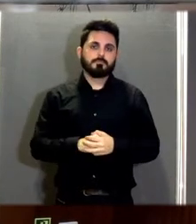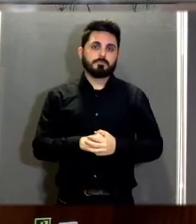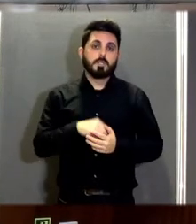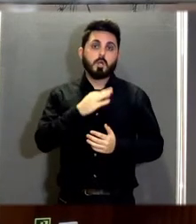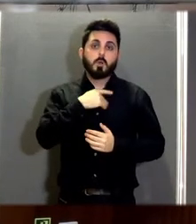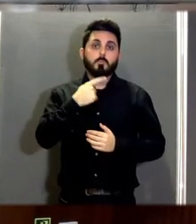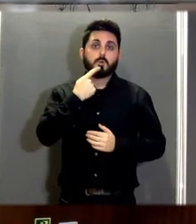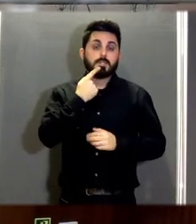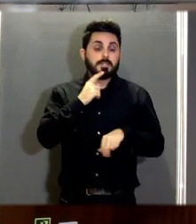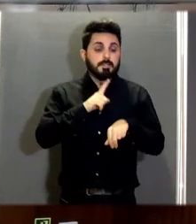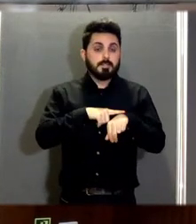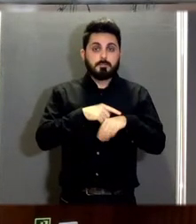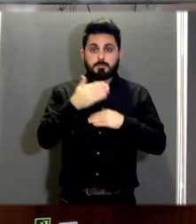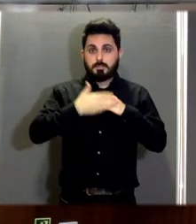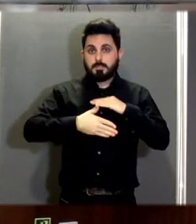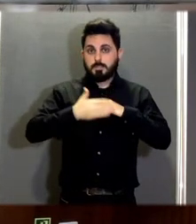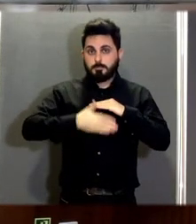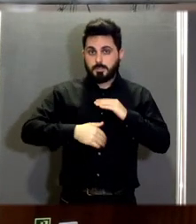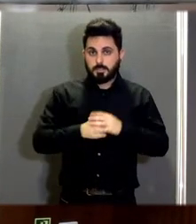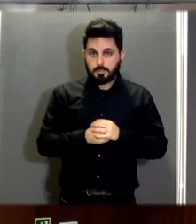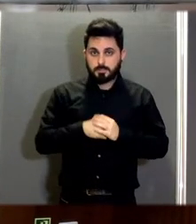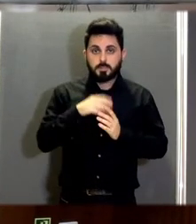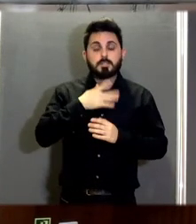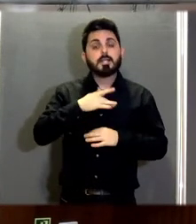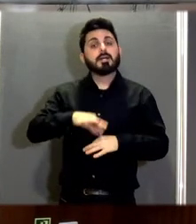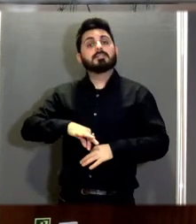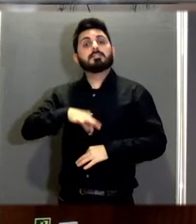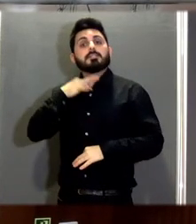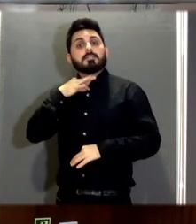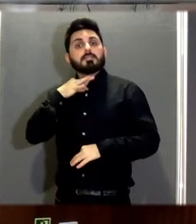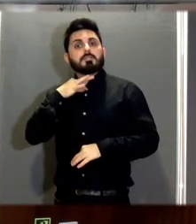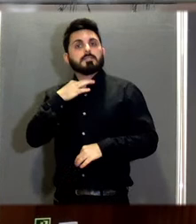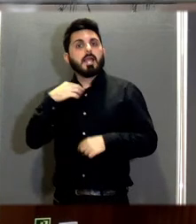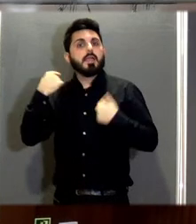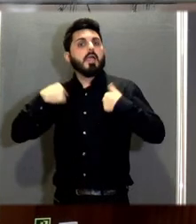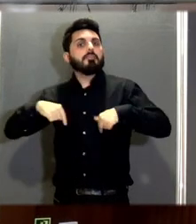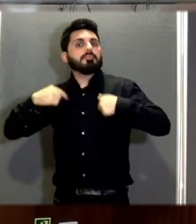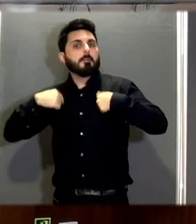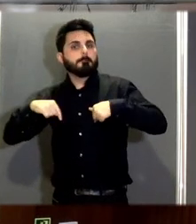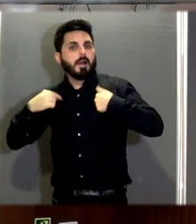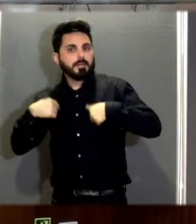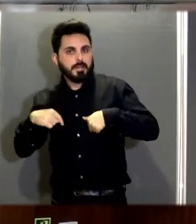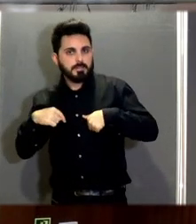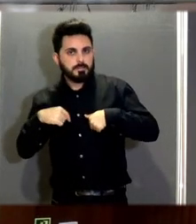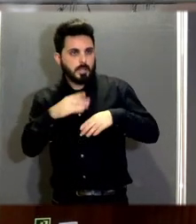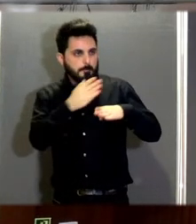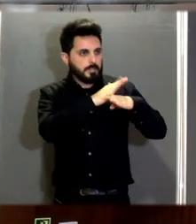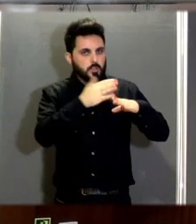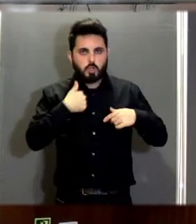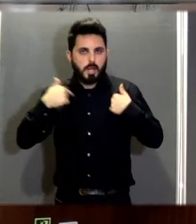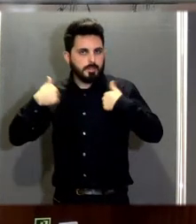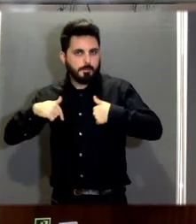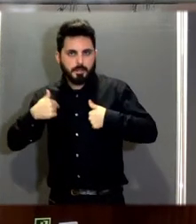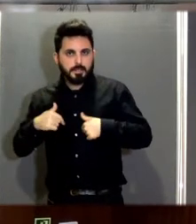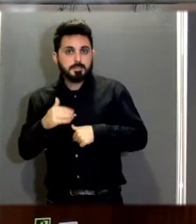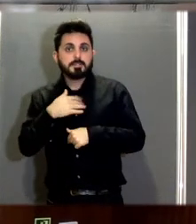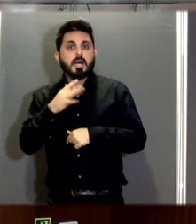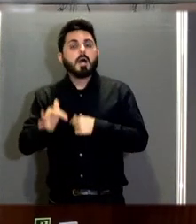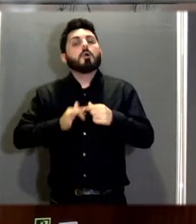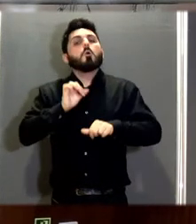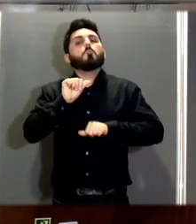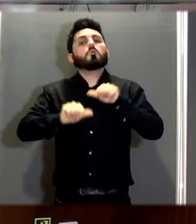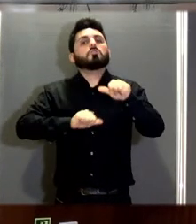tant, limitada en el temps, formada per ciutadans independents de les direccions dels partits polítics, amb processos